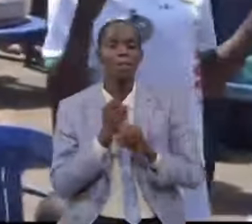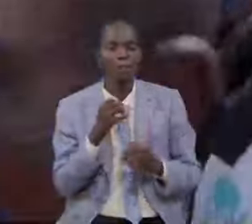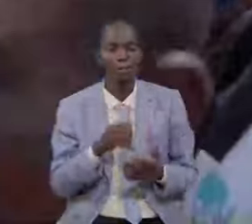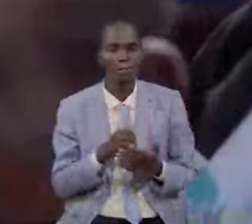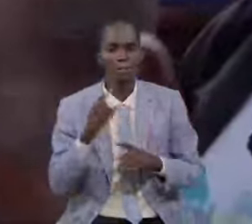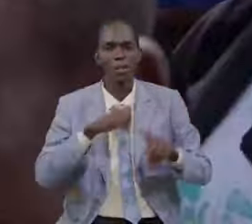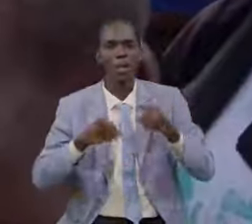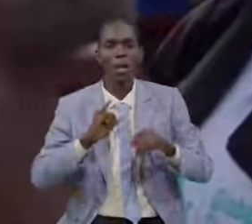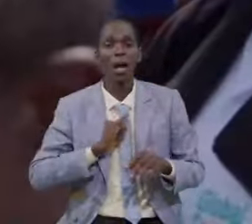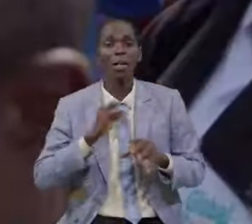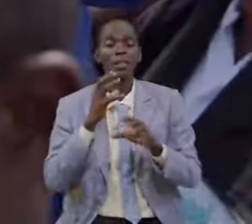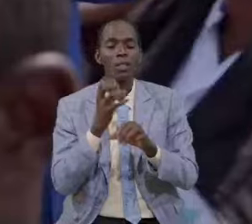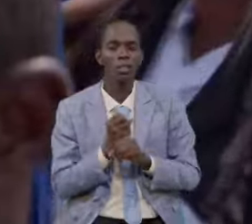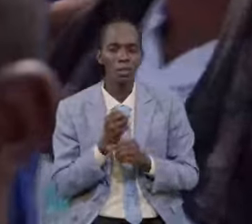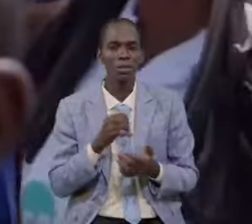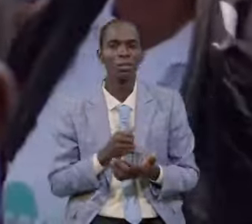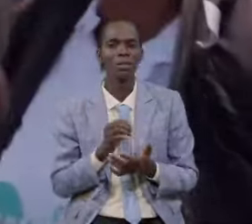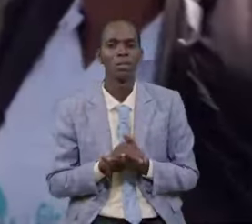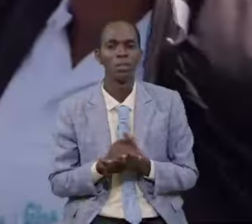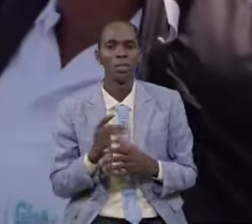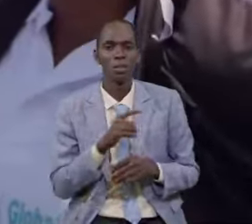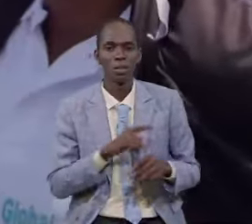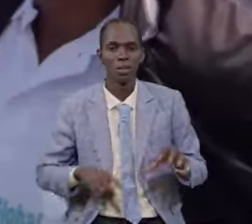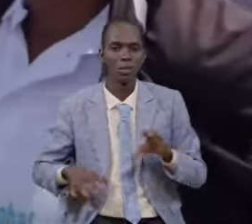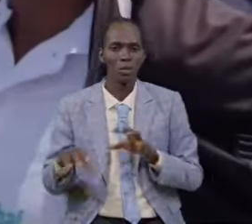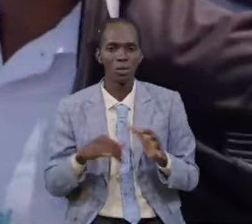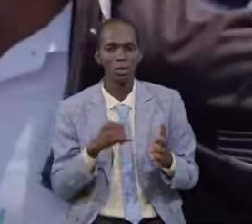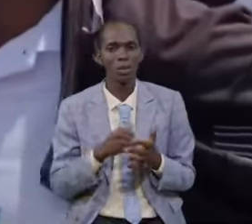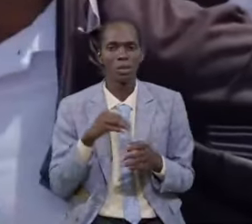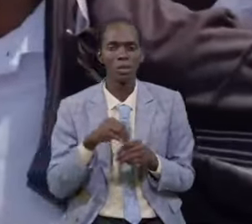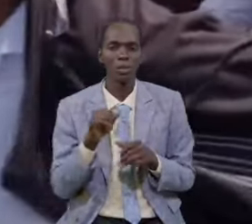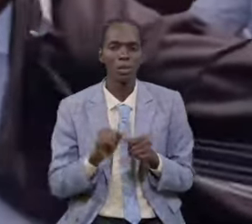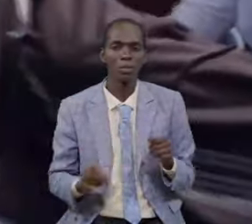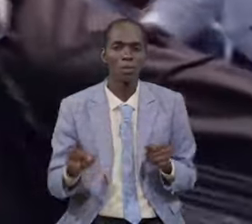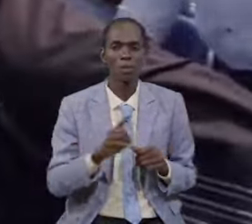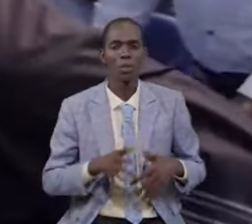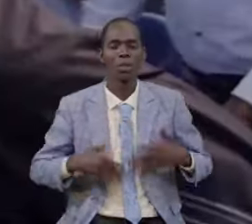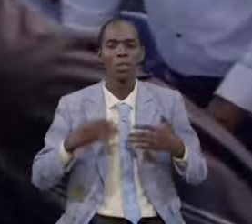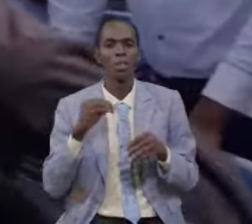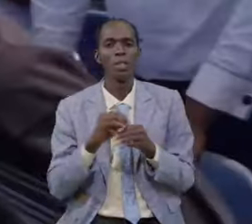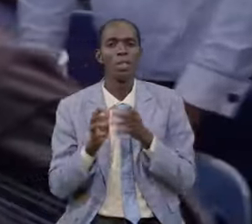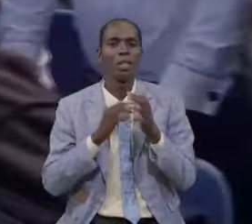Je l'ai eu. Que le Seigneur le confirme dans chaque vie au nom de Jésus.